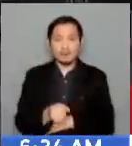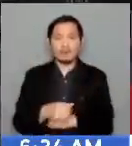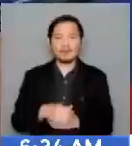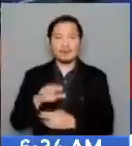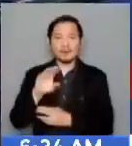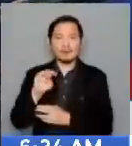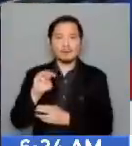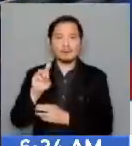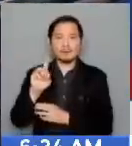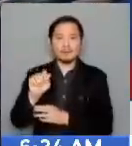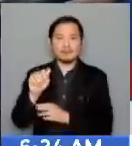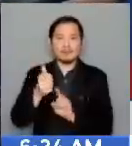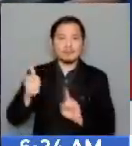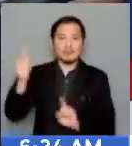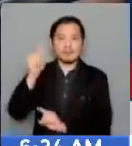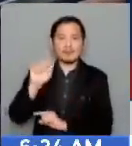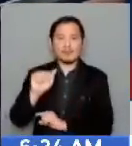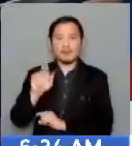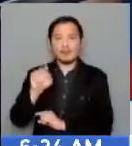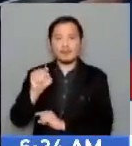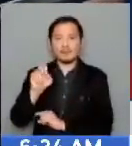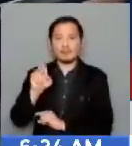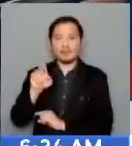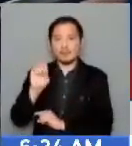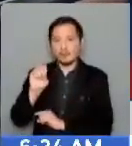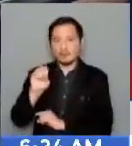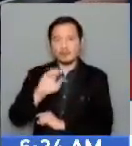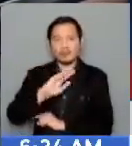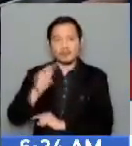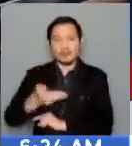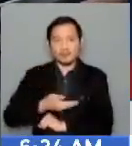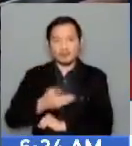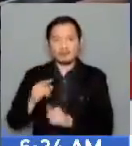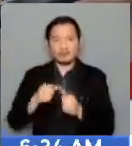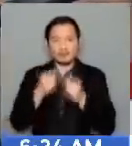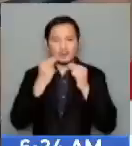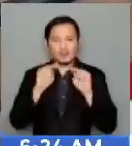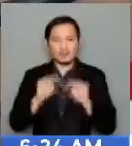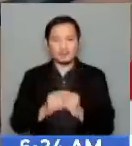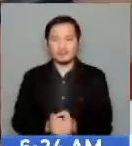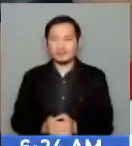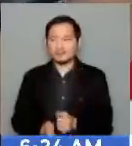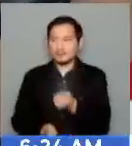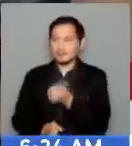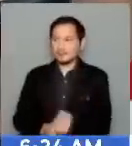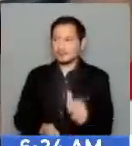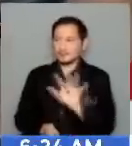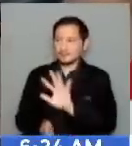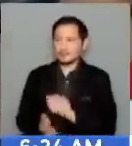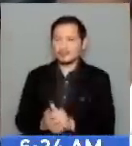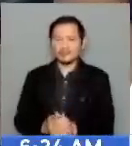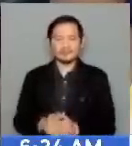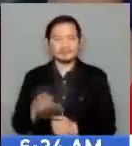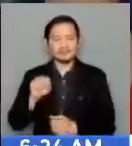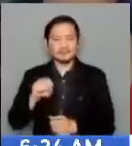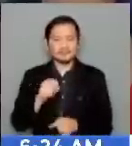Sir, welcome po sa unang balita. Magandang umaga po sa inyong lahat. Opo, tulad po ng nasabi nyo,